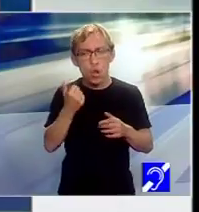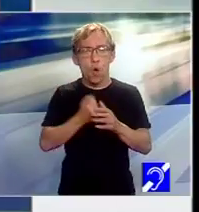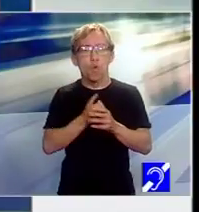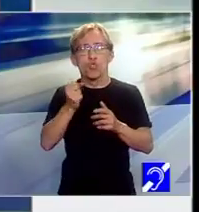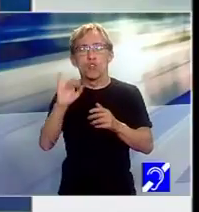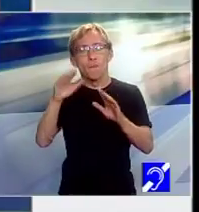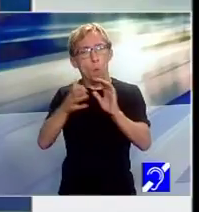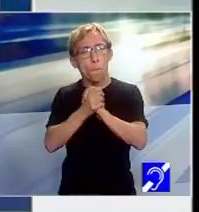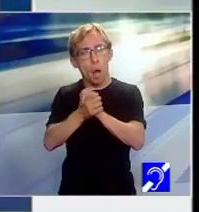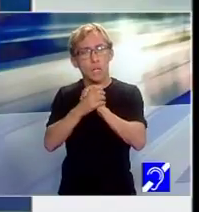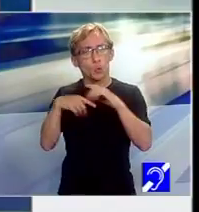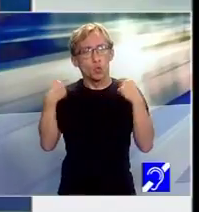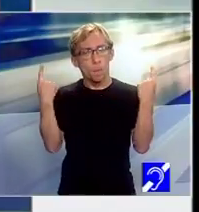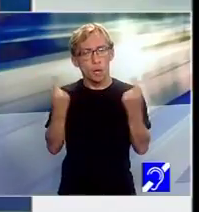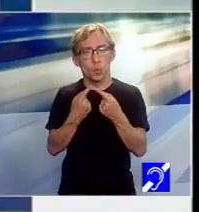succes pentru noi.